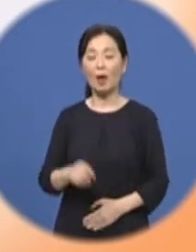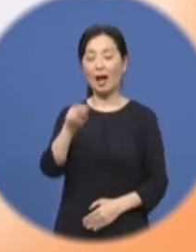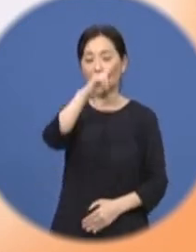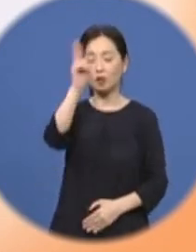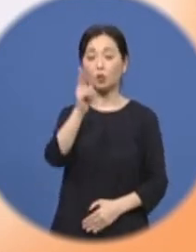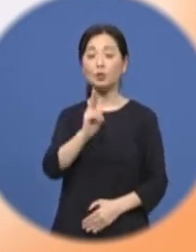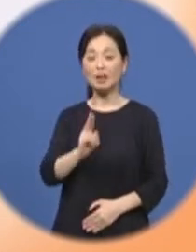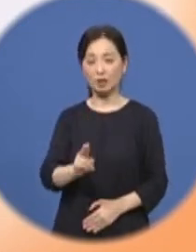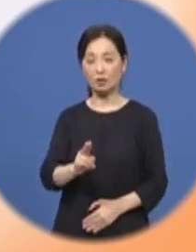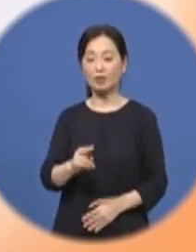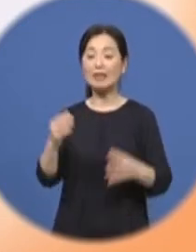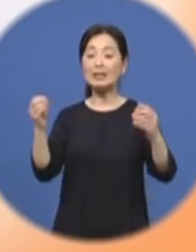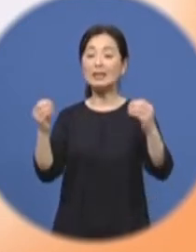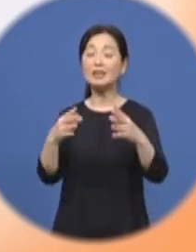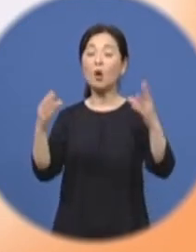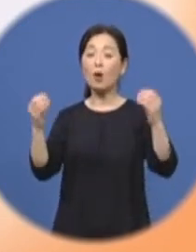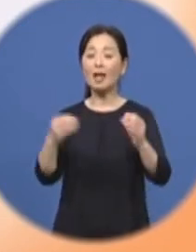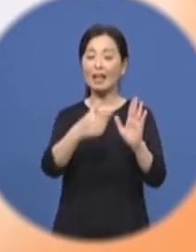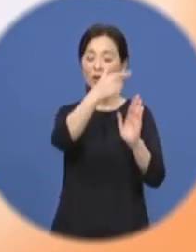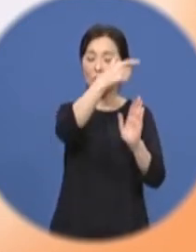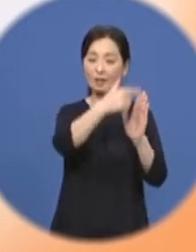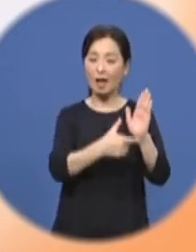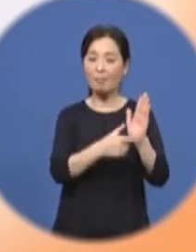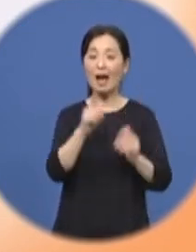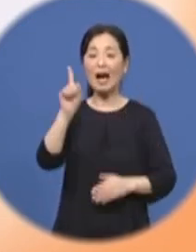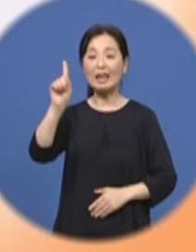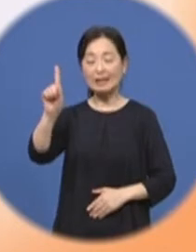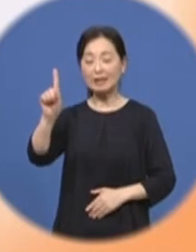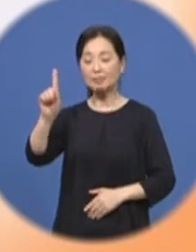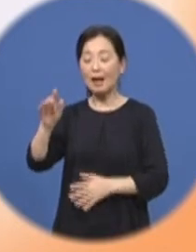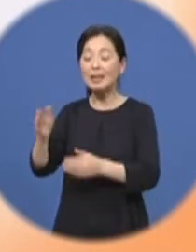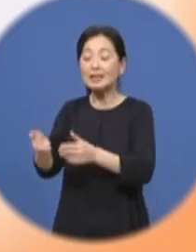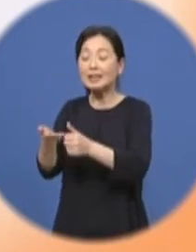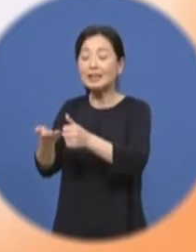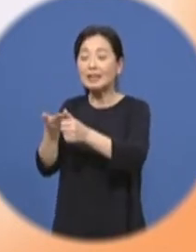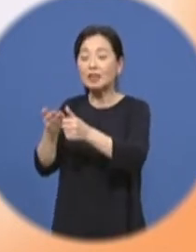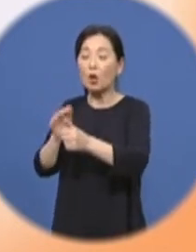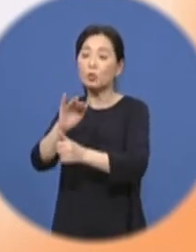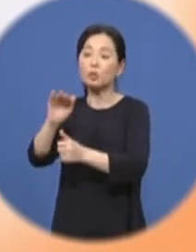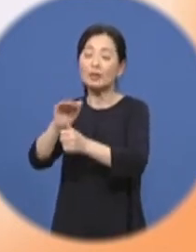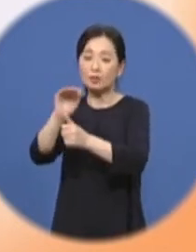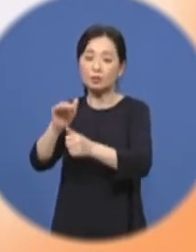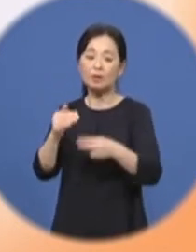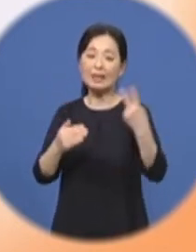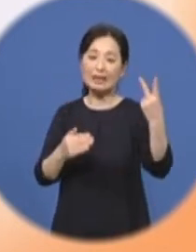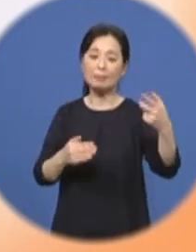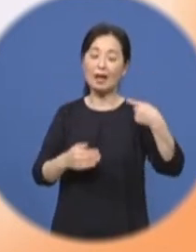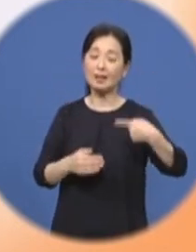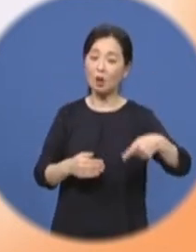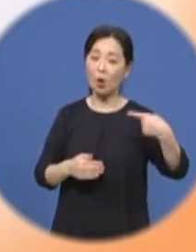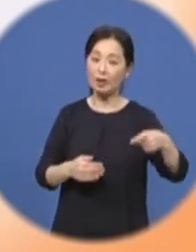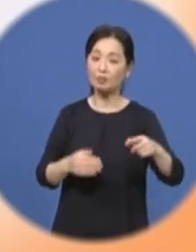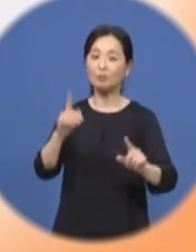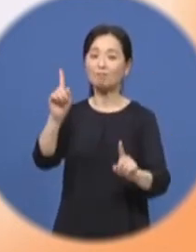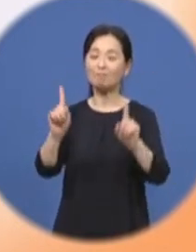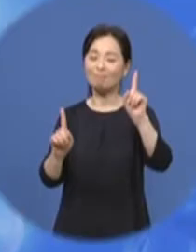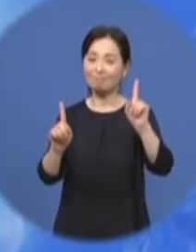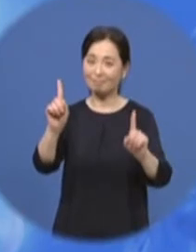。知事と語るのテーマは1番食育、2番教育、どちらでしょう